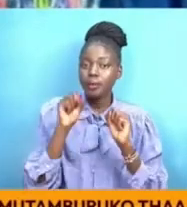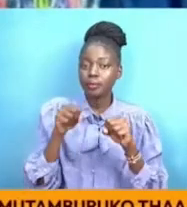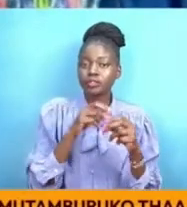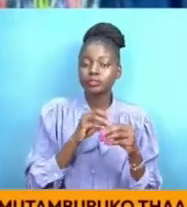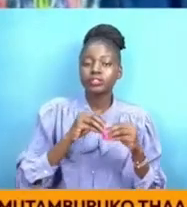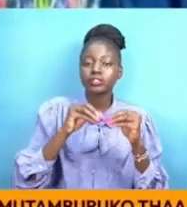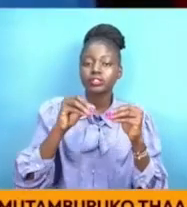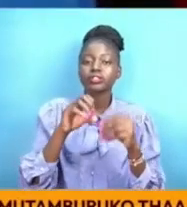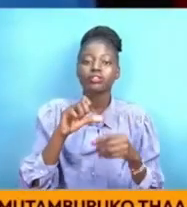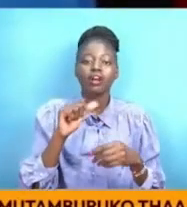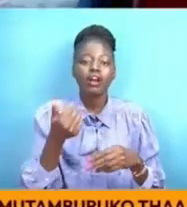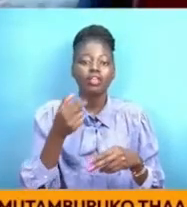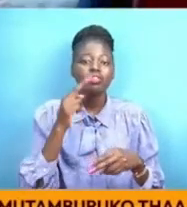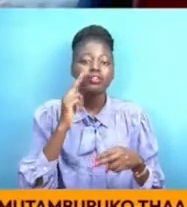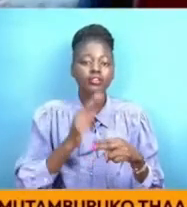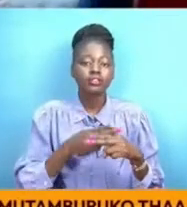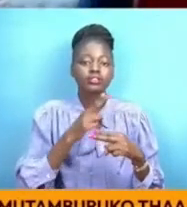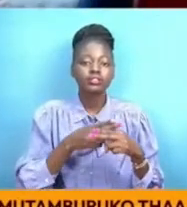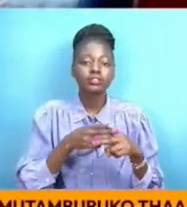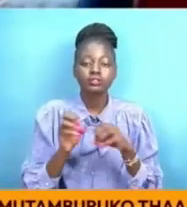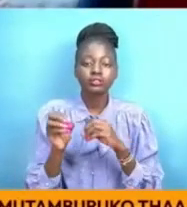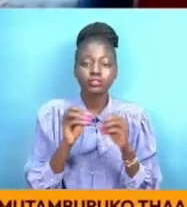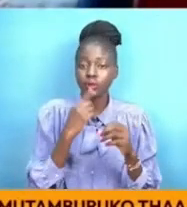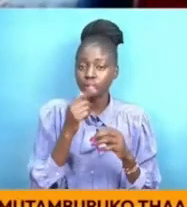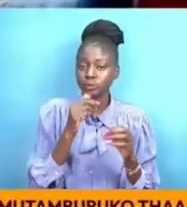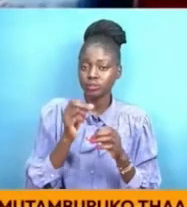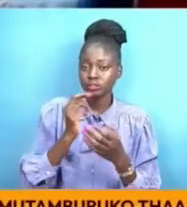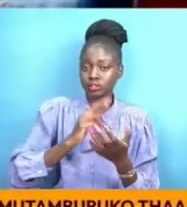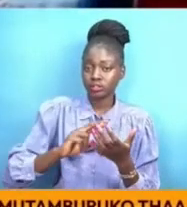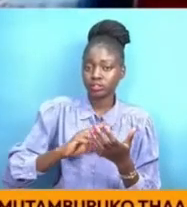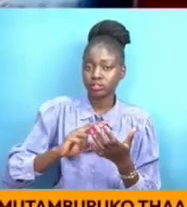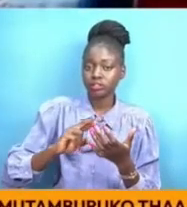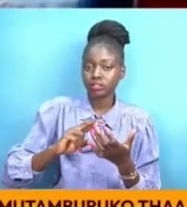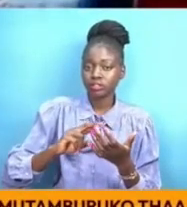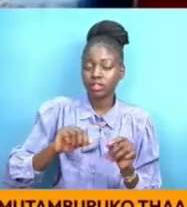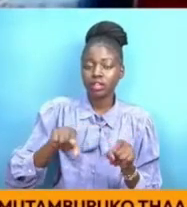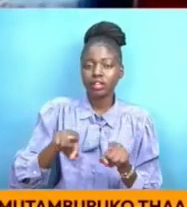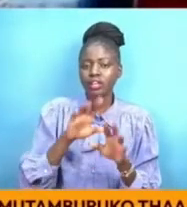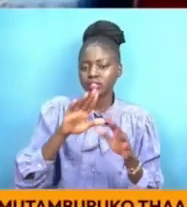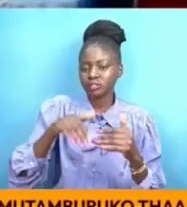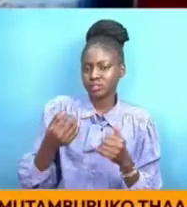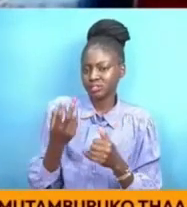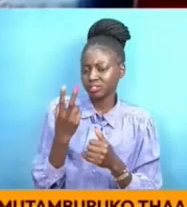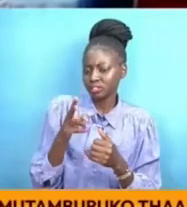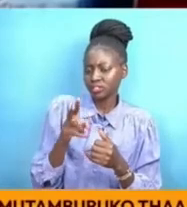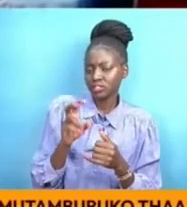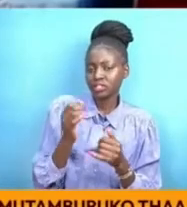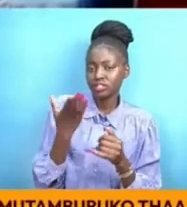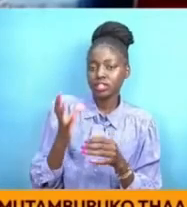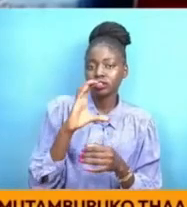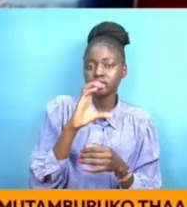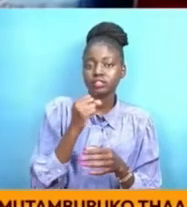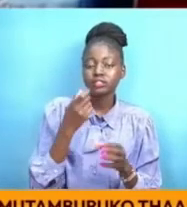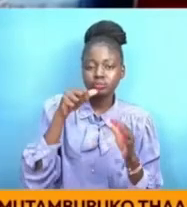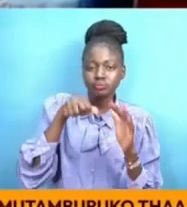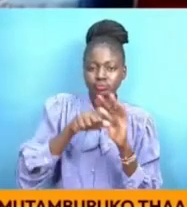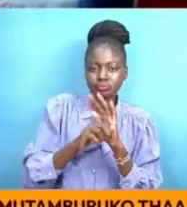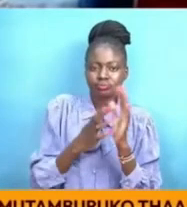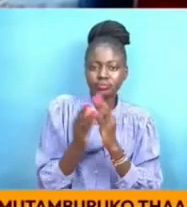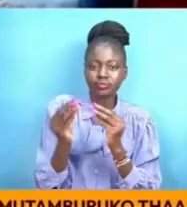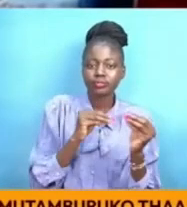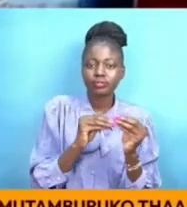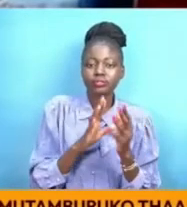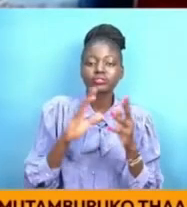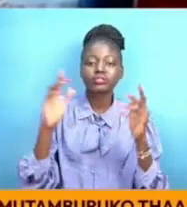kũneana rĩtwa rĩa mũndũ ũngĩ ũrĩa ũngĩ akwendekithia. Wona mamĩnĩsta aya matuĩka a gũkindĩrwo magacoka